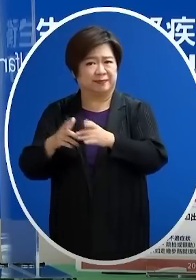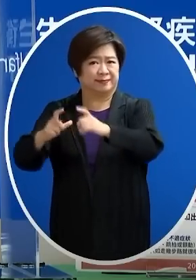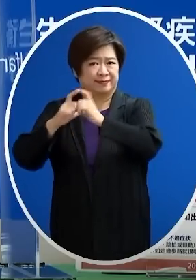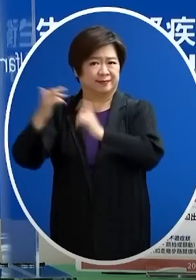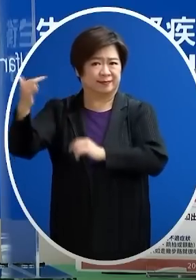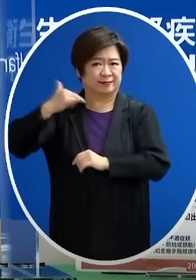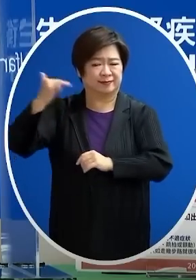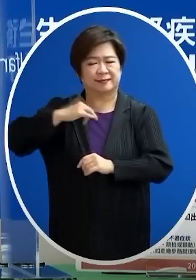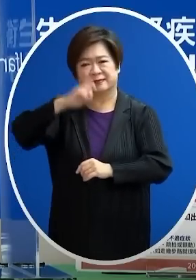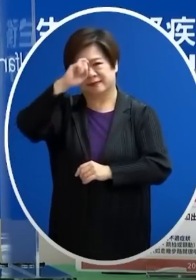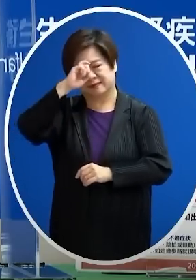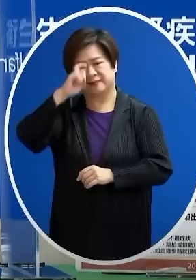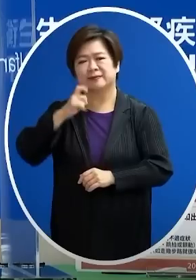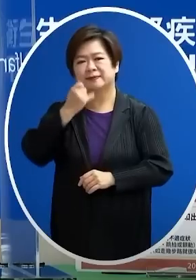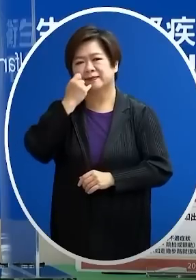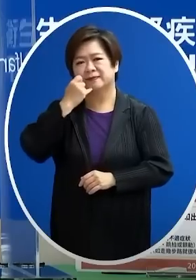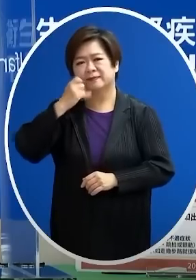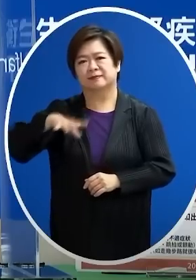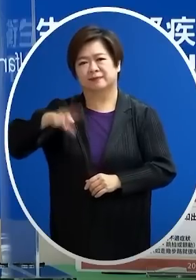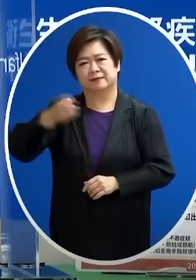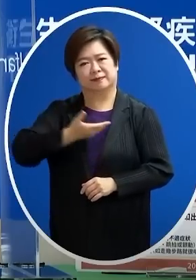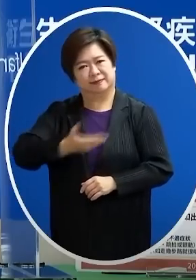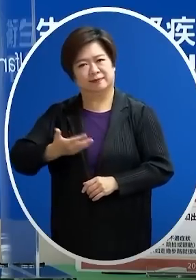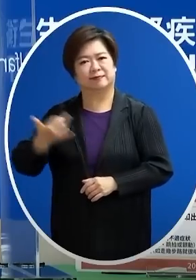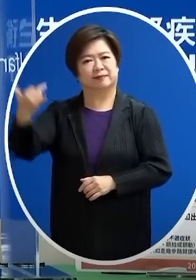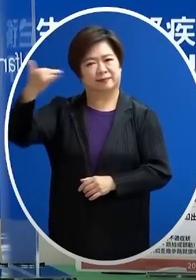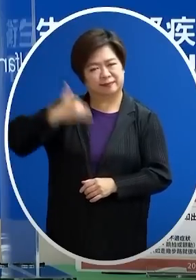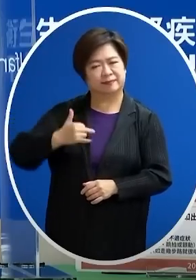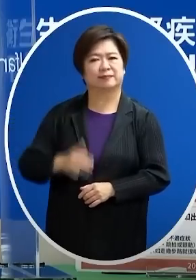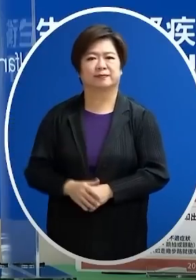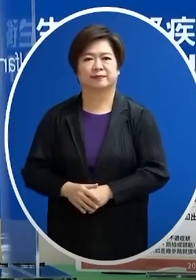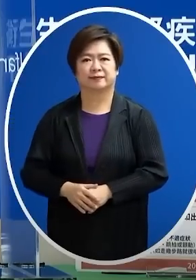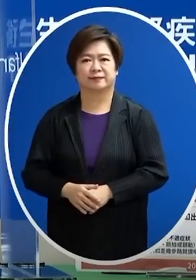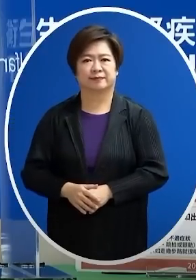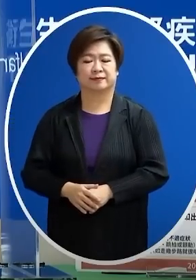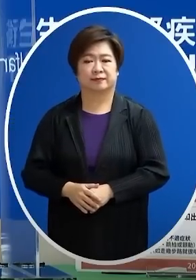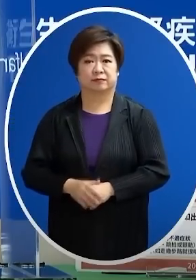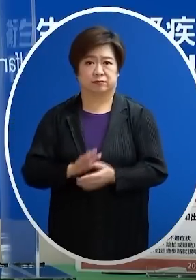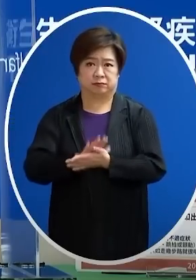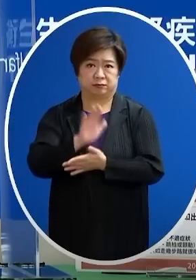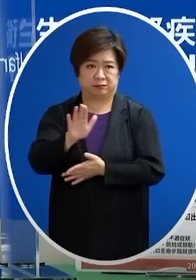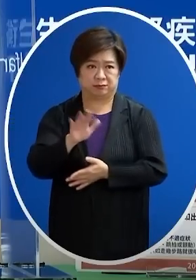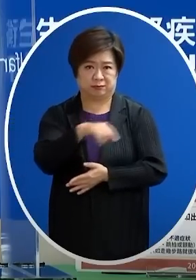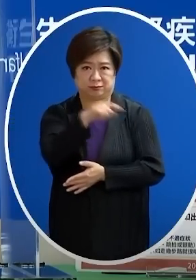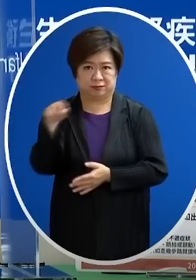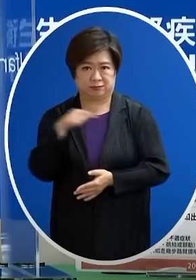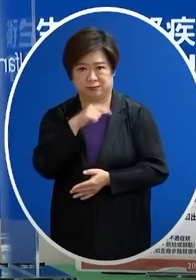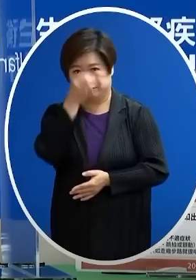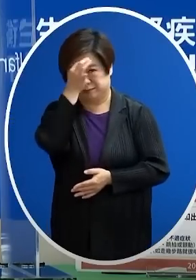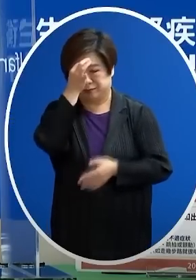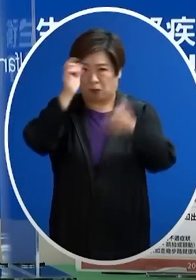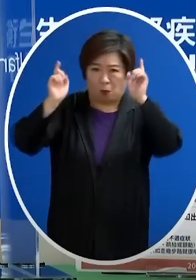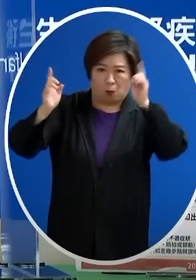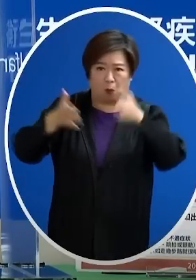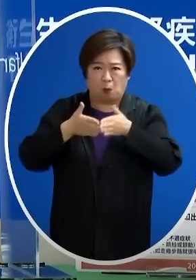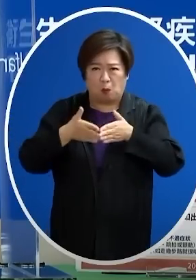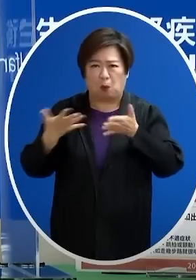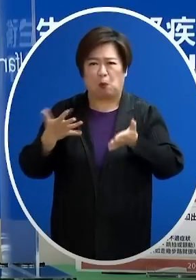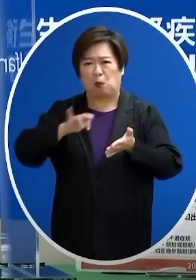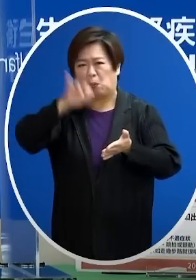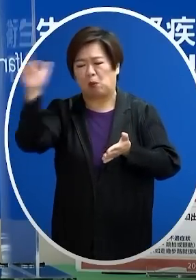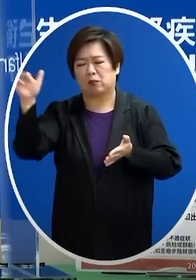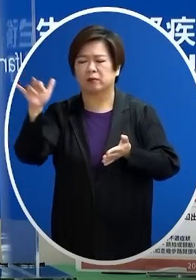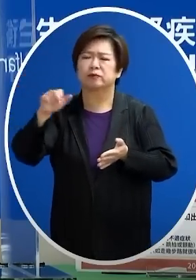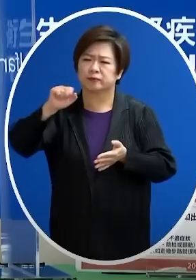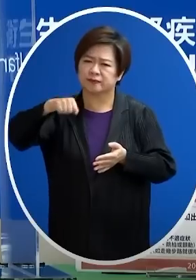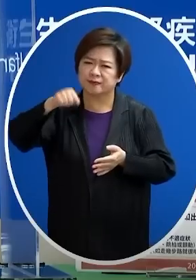能够回来，是我们现在努力的一个方向。好，那至于说未来要组团会，我相信这个边境一